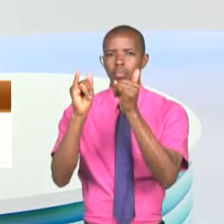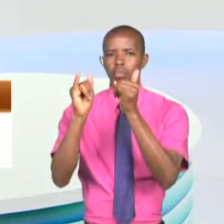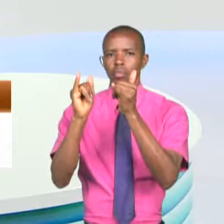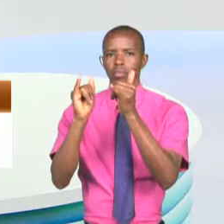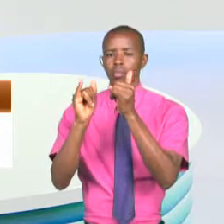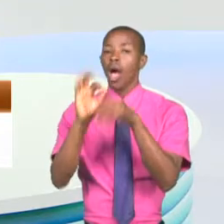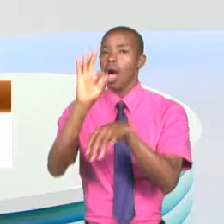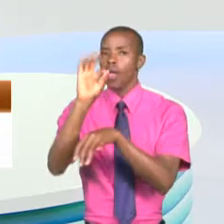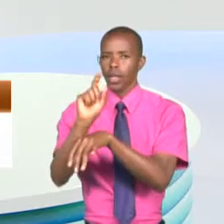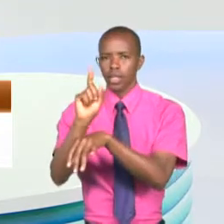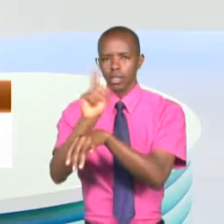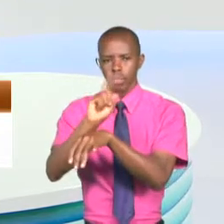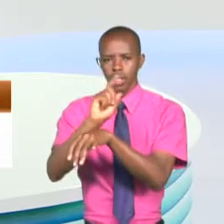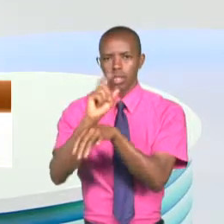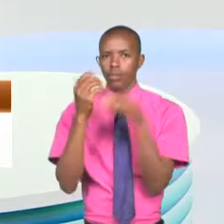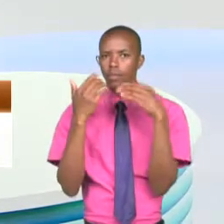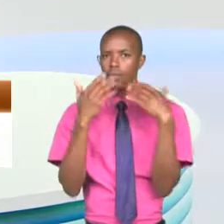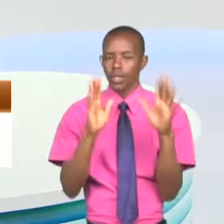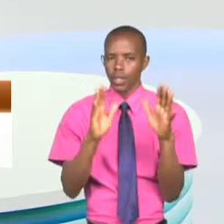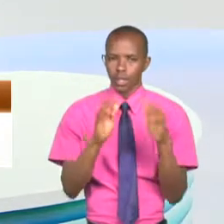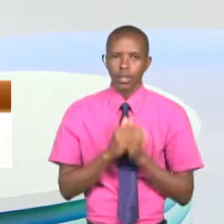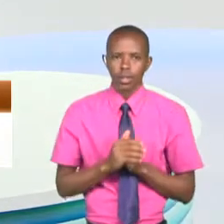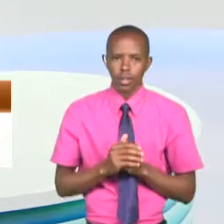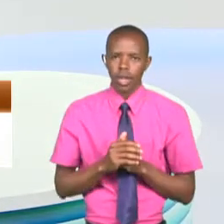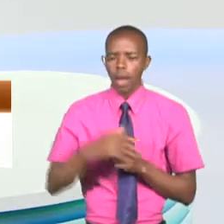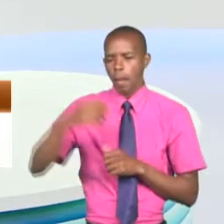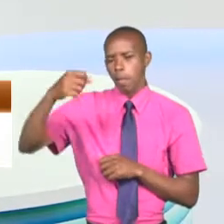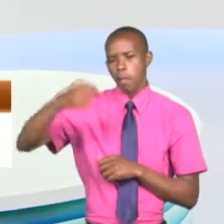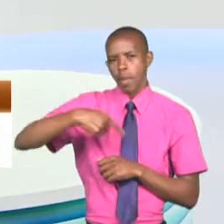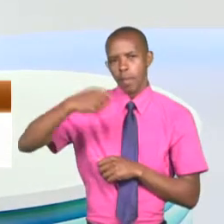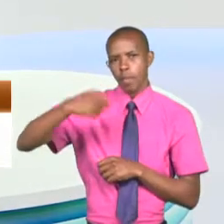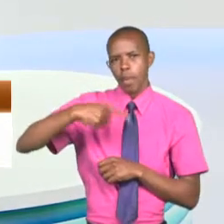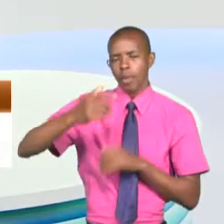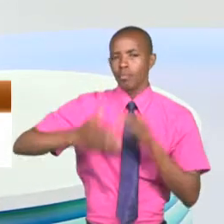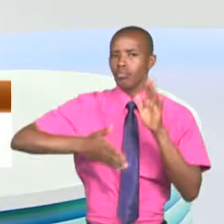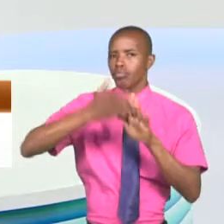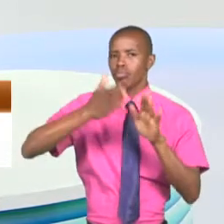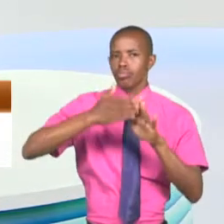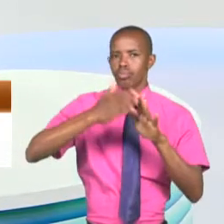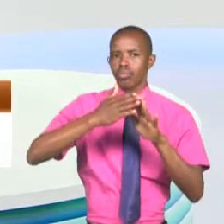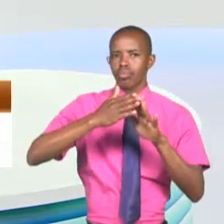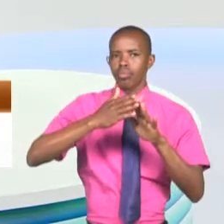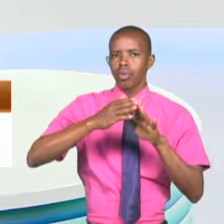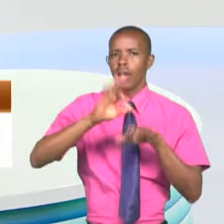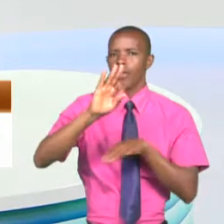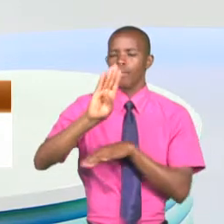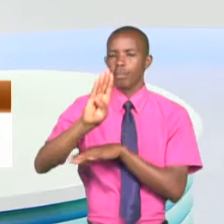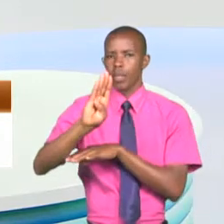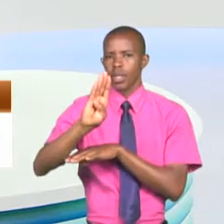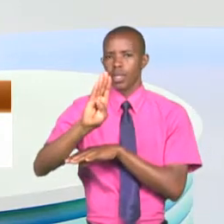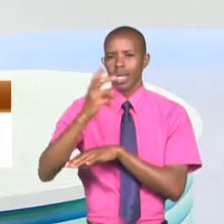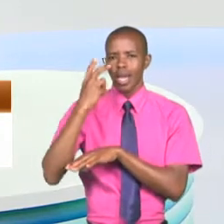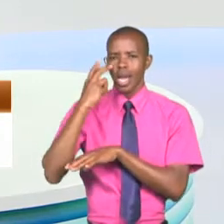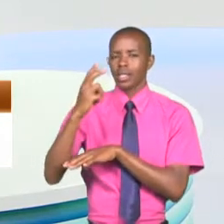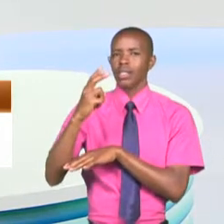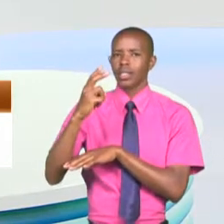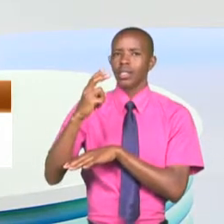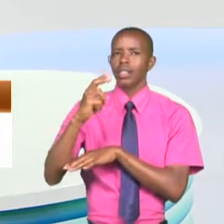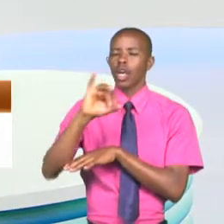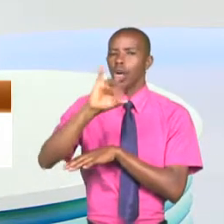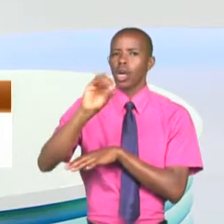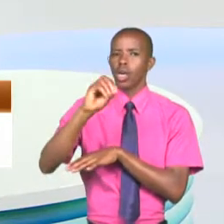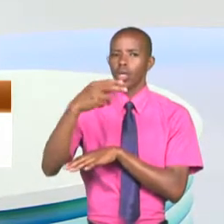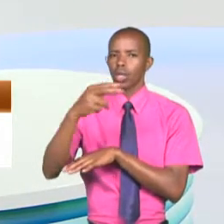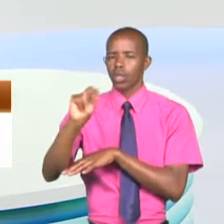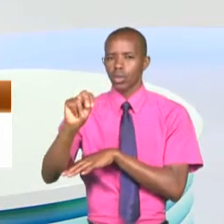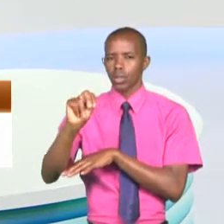saa baada ya saa 7 mchana, arafa zenu haraka na upesi kwenye mtandao wa Facebook. Namuona Sean Zabi,